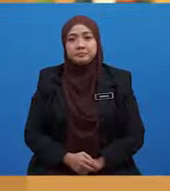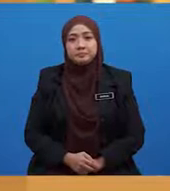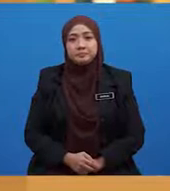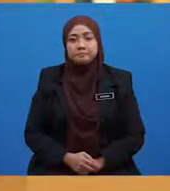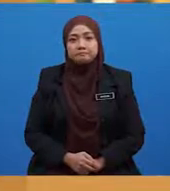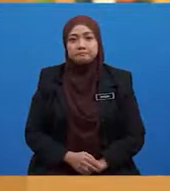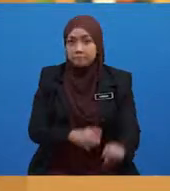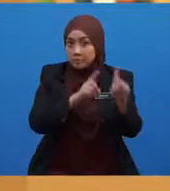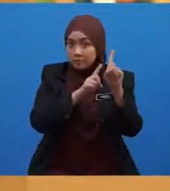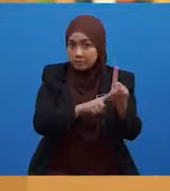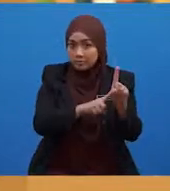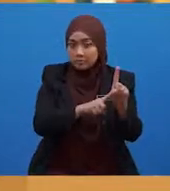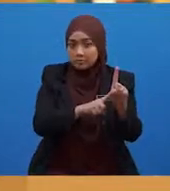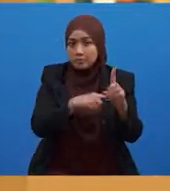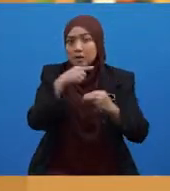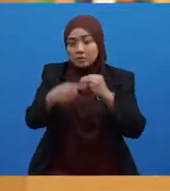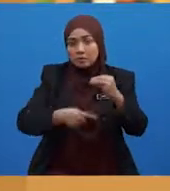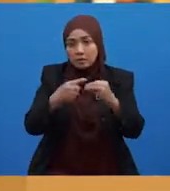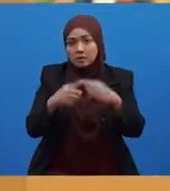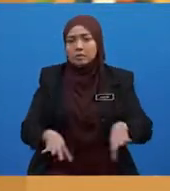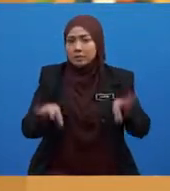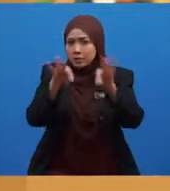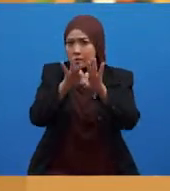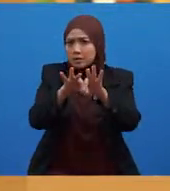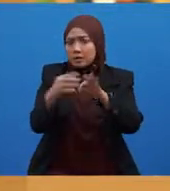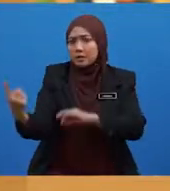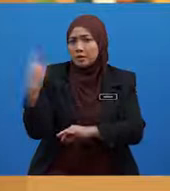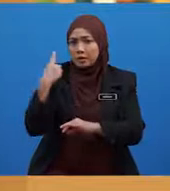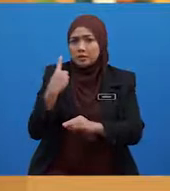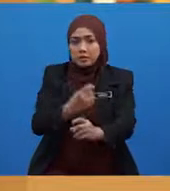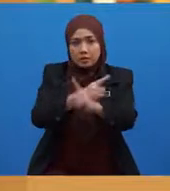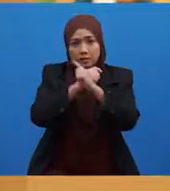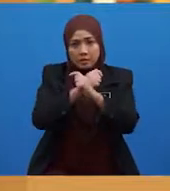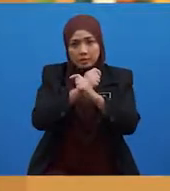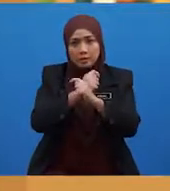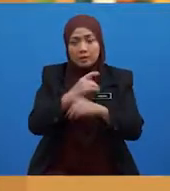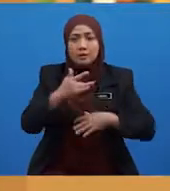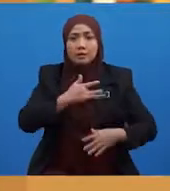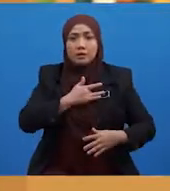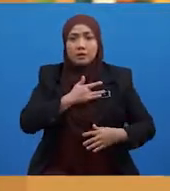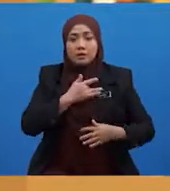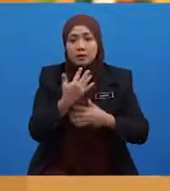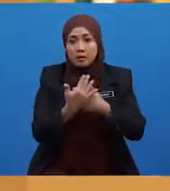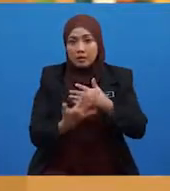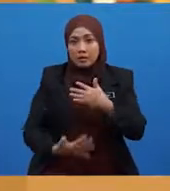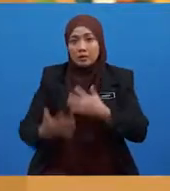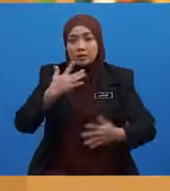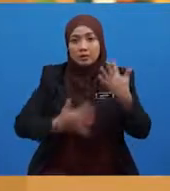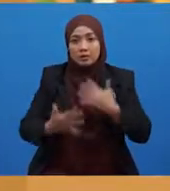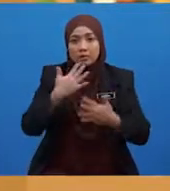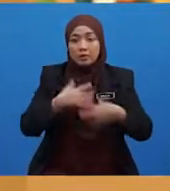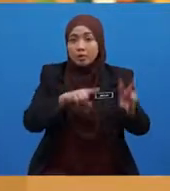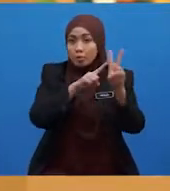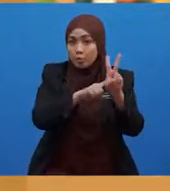Bahagian pertama mengenai kepentingan daya tahan kardiovaskular. Kedua, mengenai